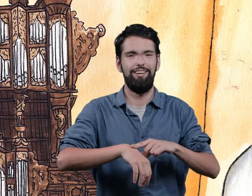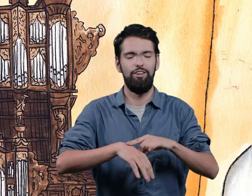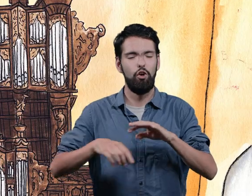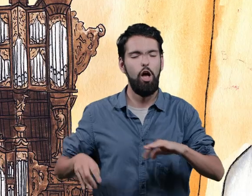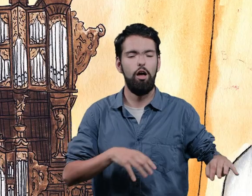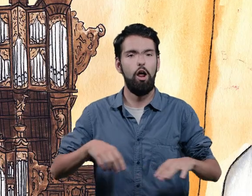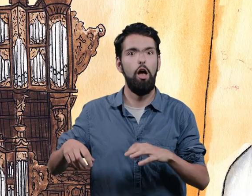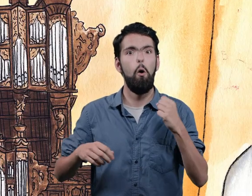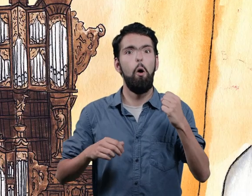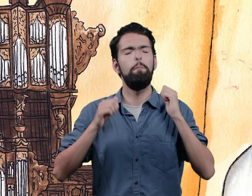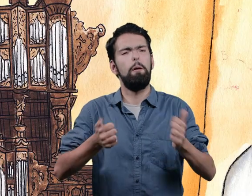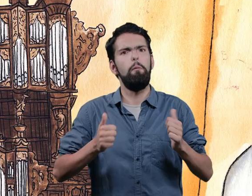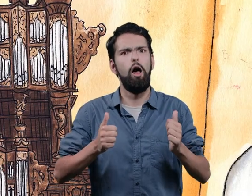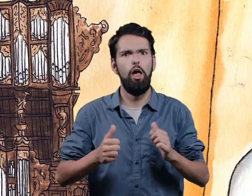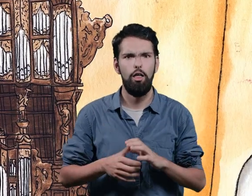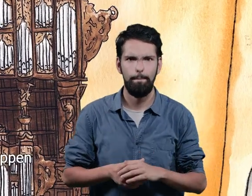waren in die tijd heel populair.